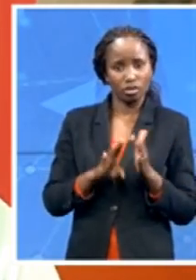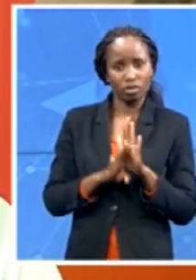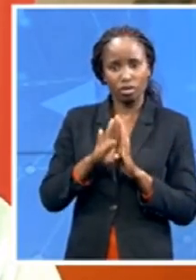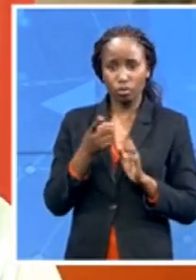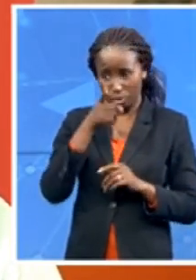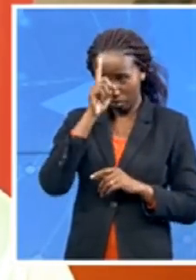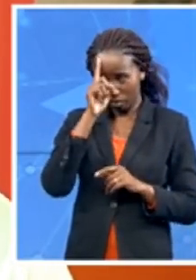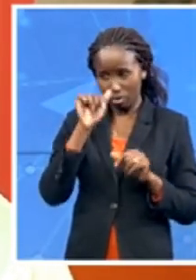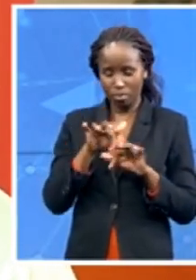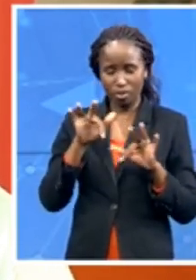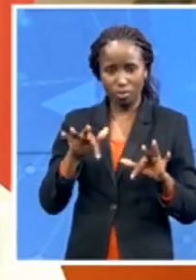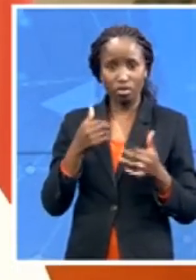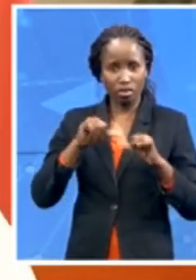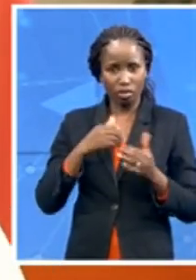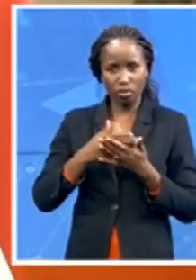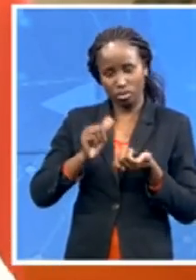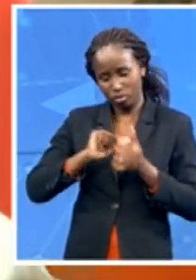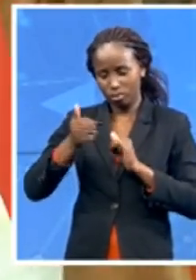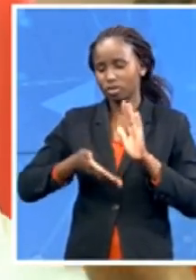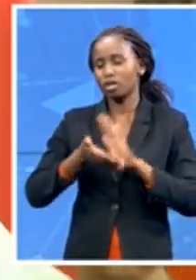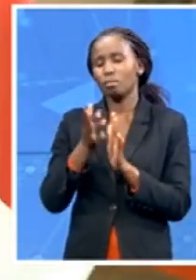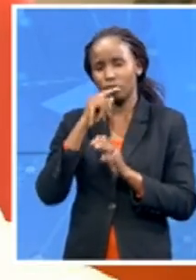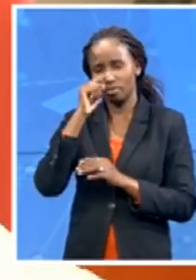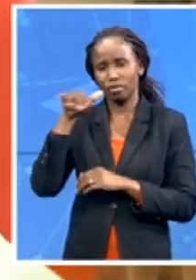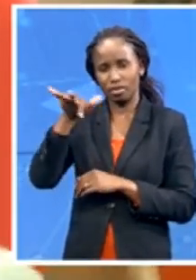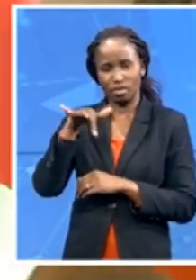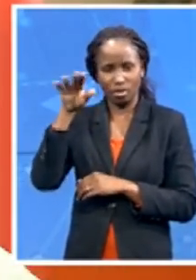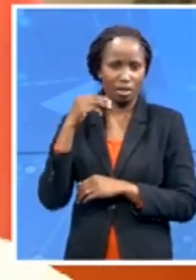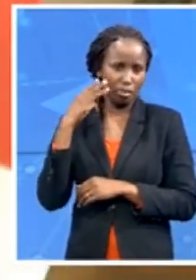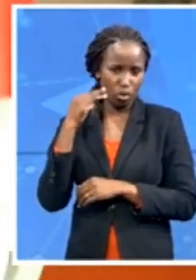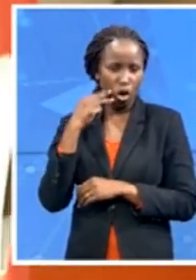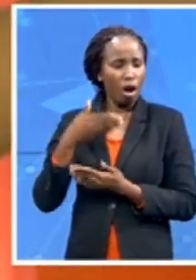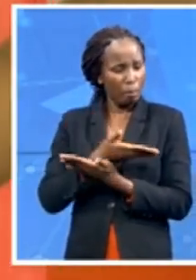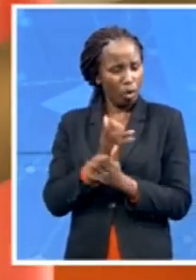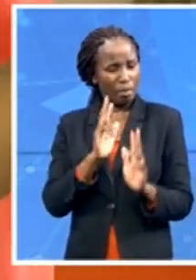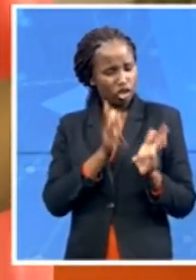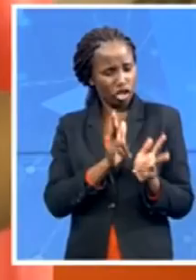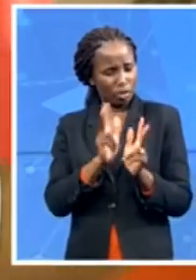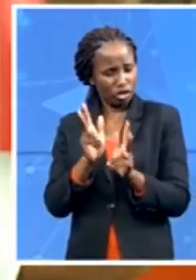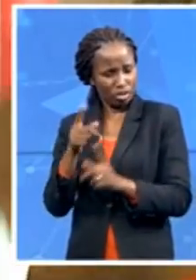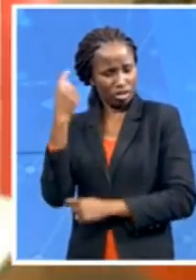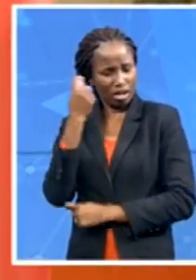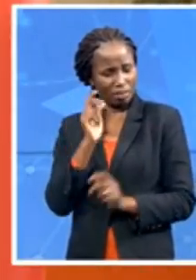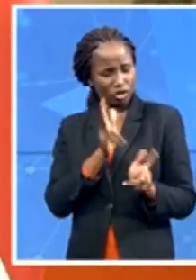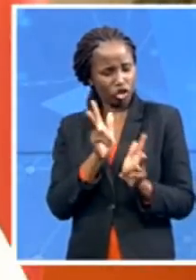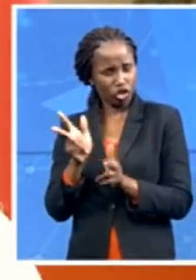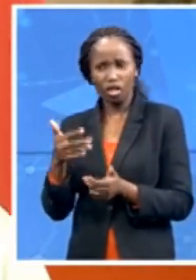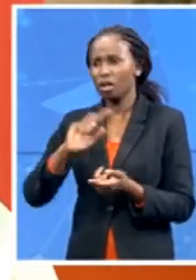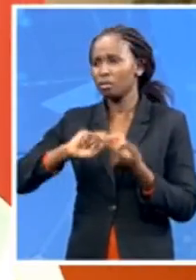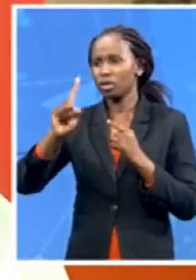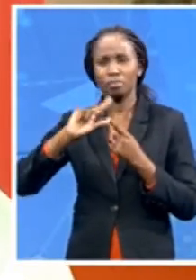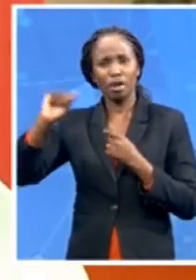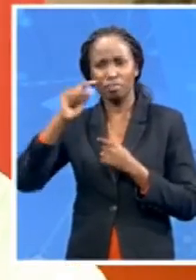kwindawo zabelungu bonke bazishili lokishi bazishili lali abahlela ngapha bahleli kwindawo zabelungu kuba bakwazi urane